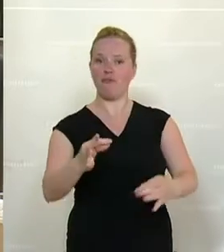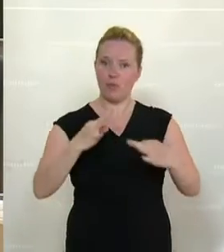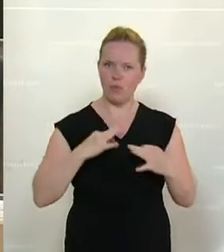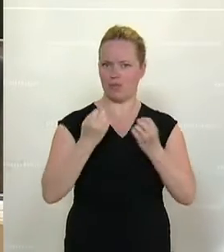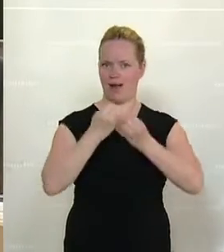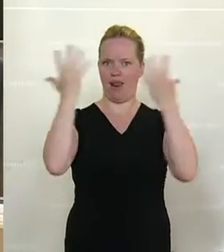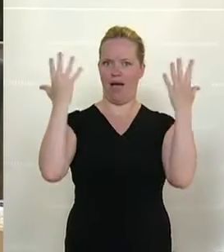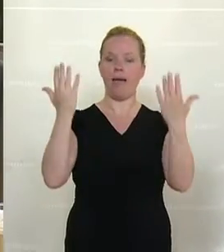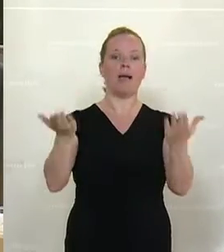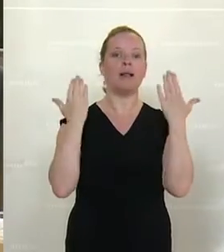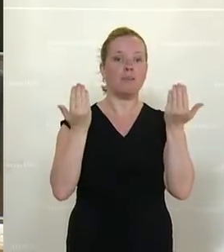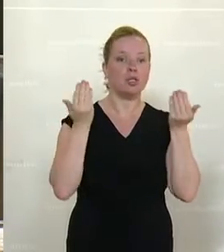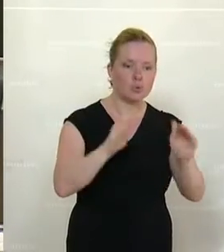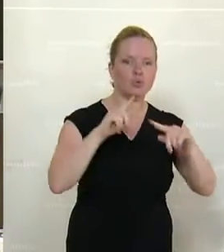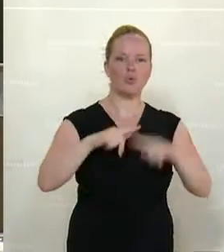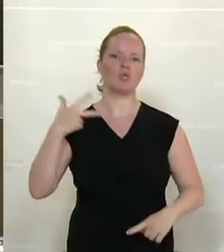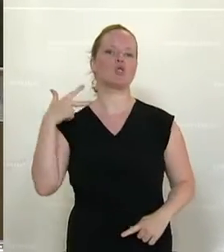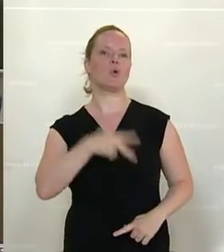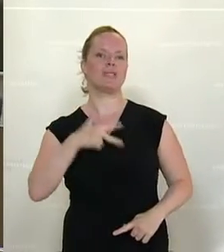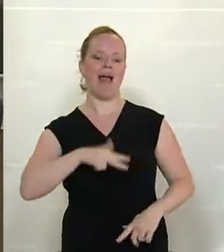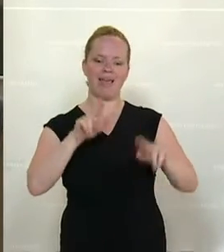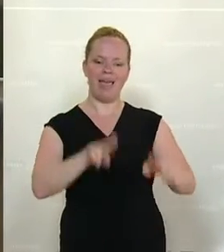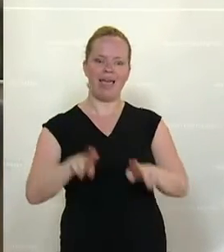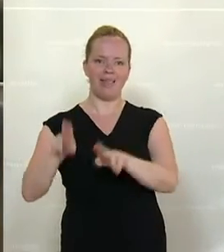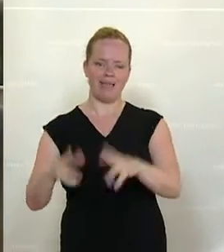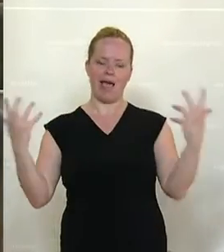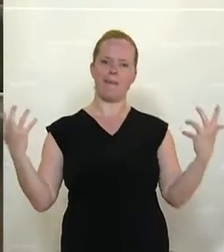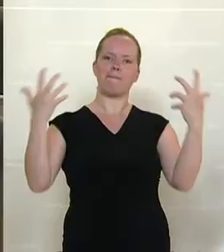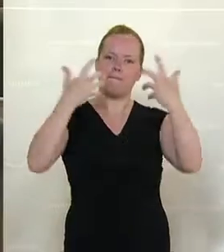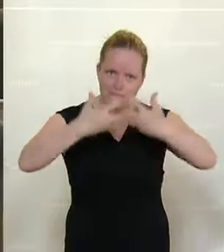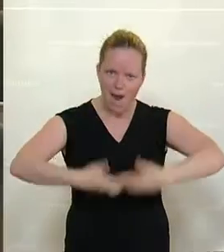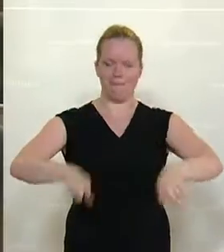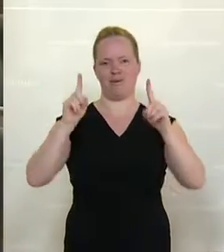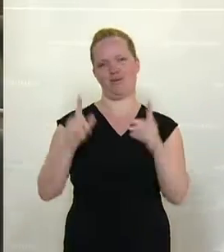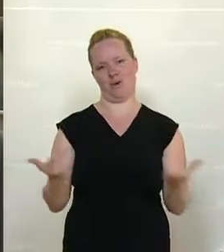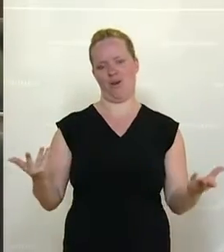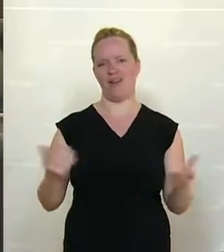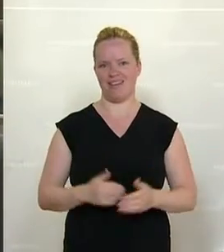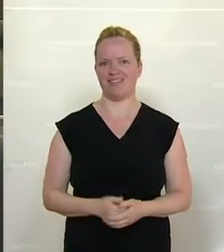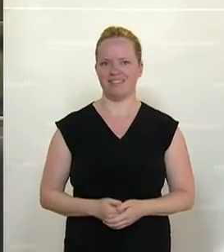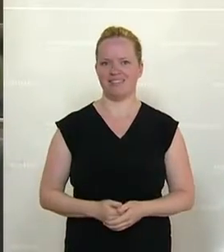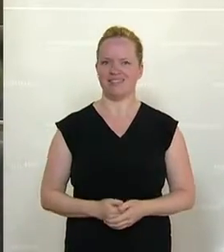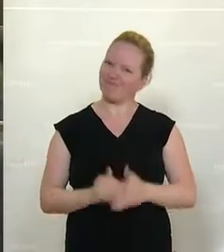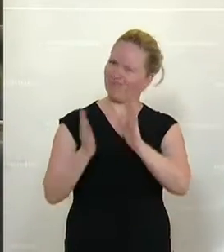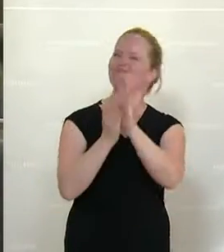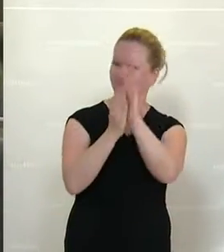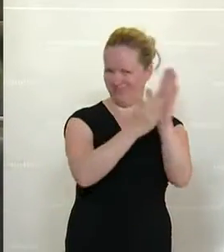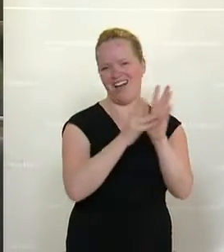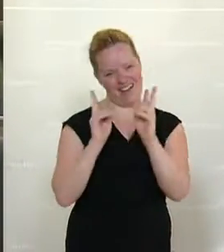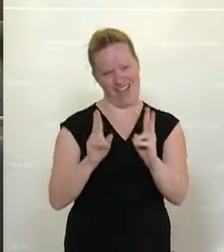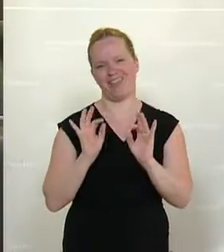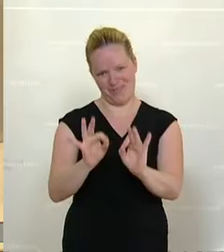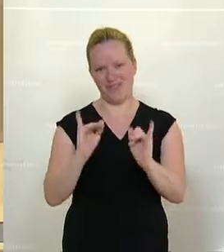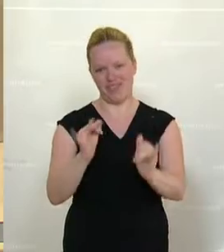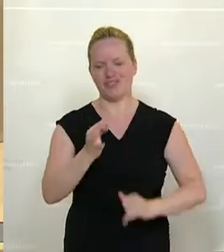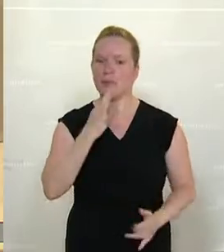klar, der Klimaschutz und die soziale Gerechtigkeit, das geht aus unserer Sicht Hand in Hand. Da kann man auch klatschen. Und an die